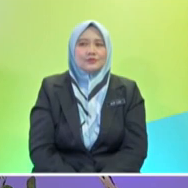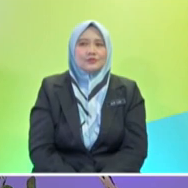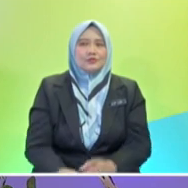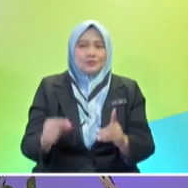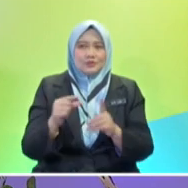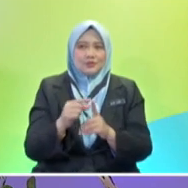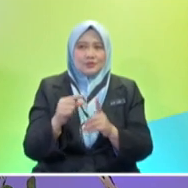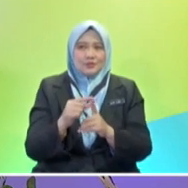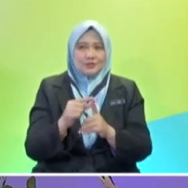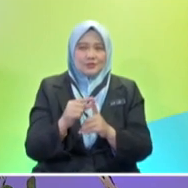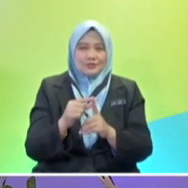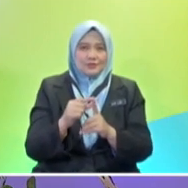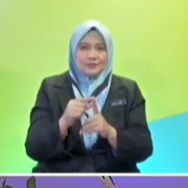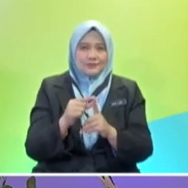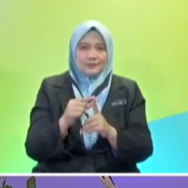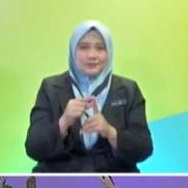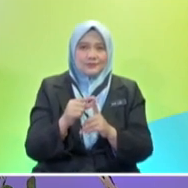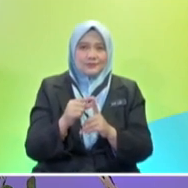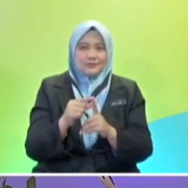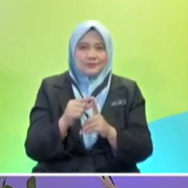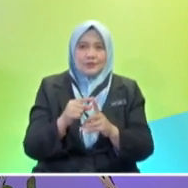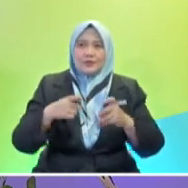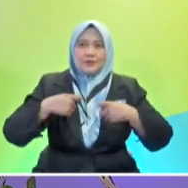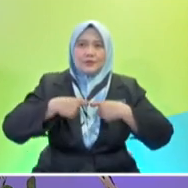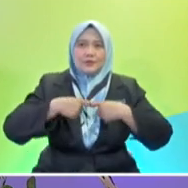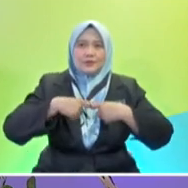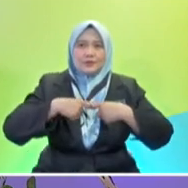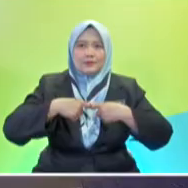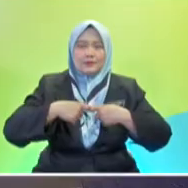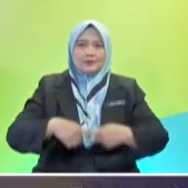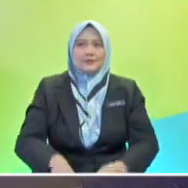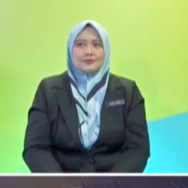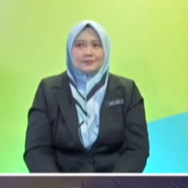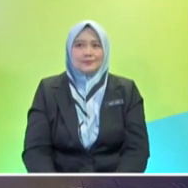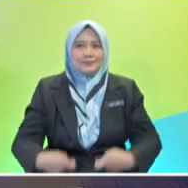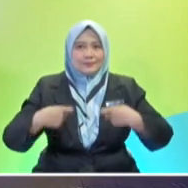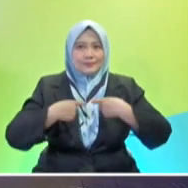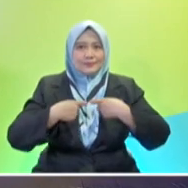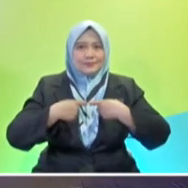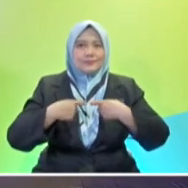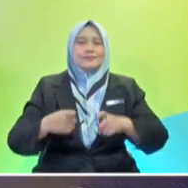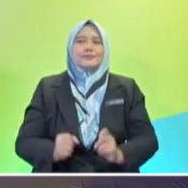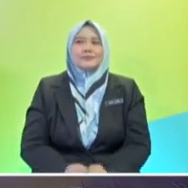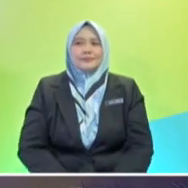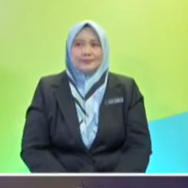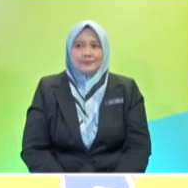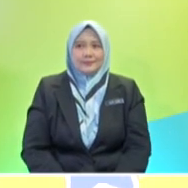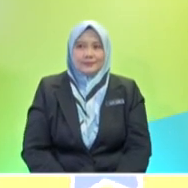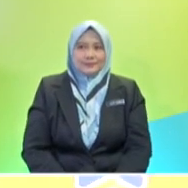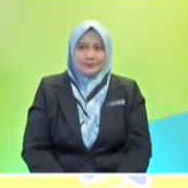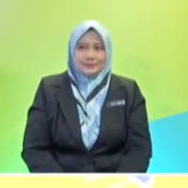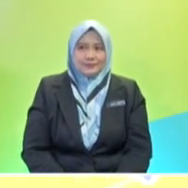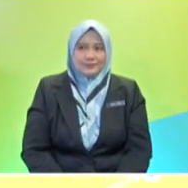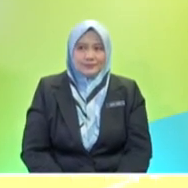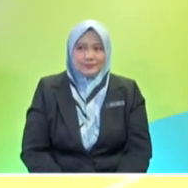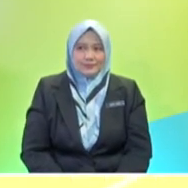dieja ialah... Elektrik. Elektrik. Ya. Siapa boleh eja dan angkat dahulu?